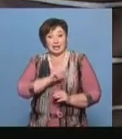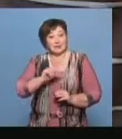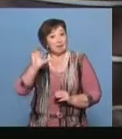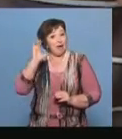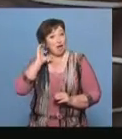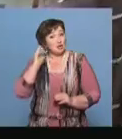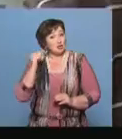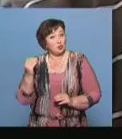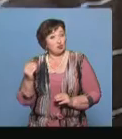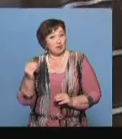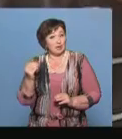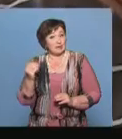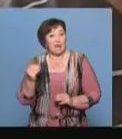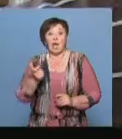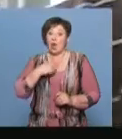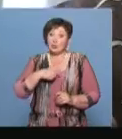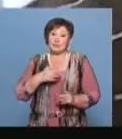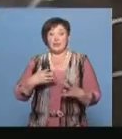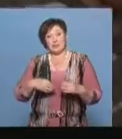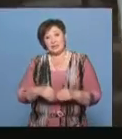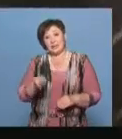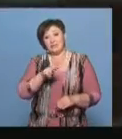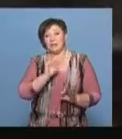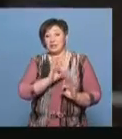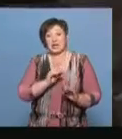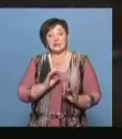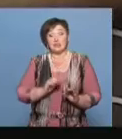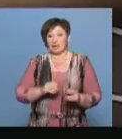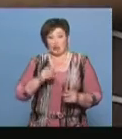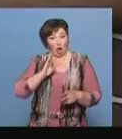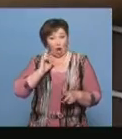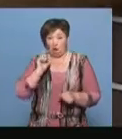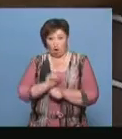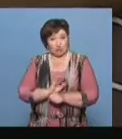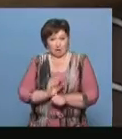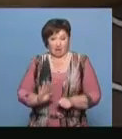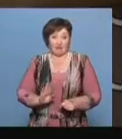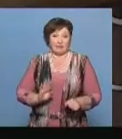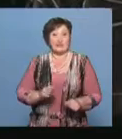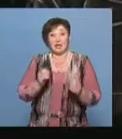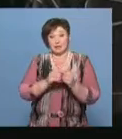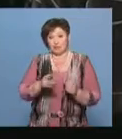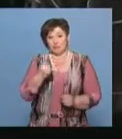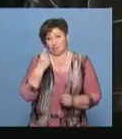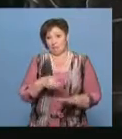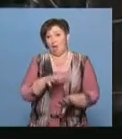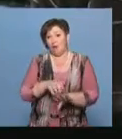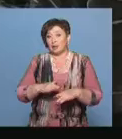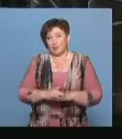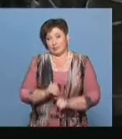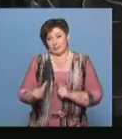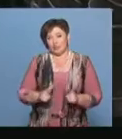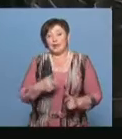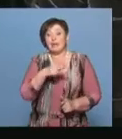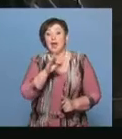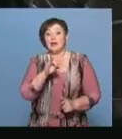надо, туда и идет. О себе, о семье Дмитрий рассказывает, не отрываясь от дела. 10 минут, и лапоть готов. Дмитрий Рябчиков –